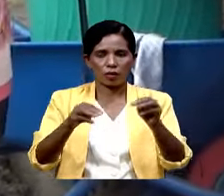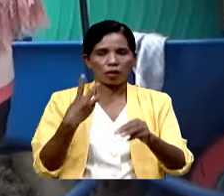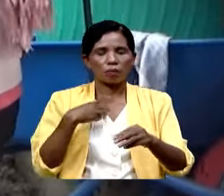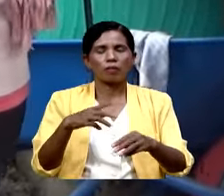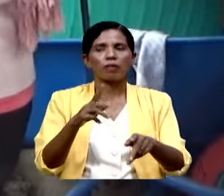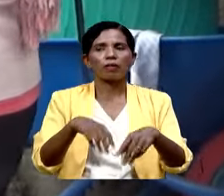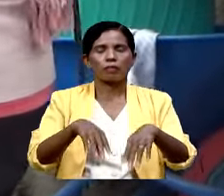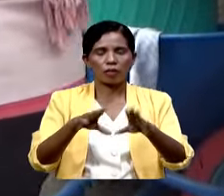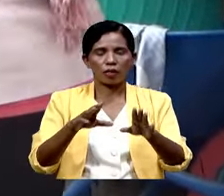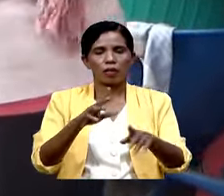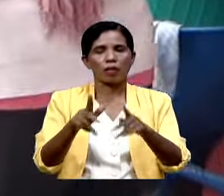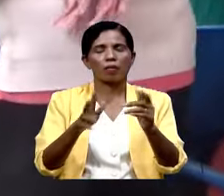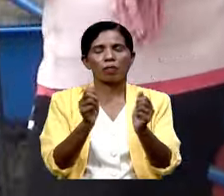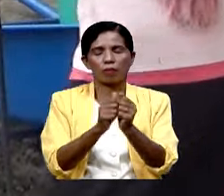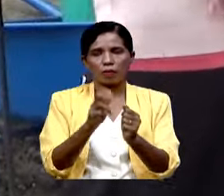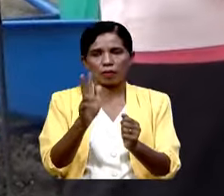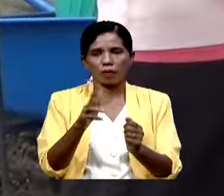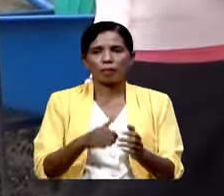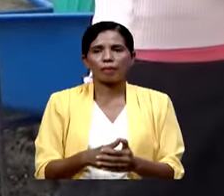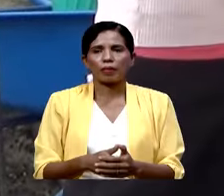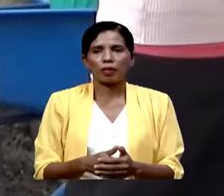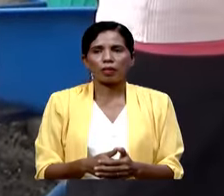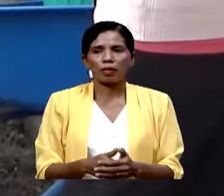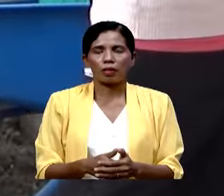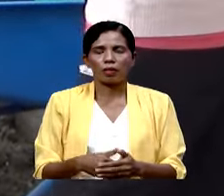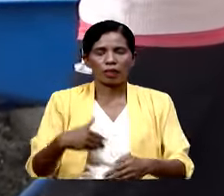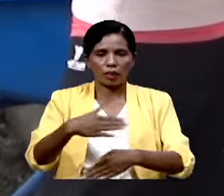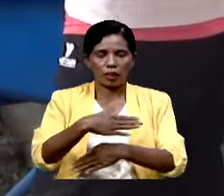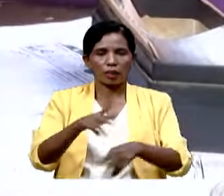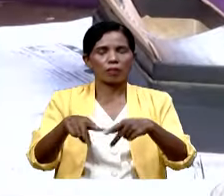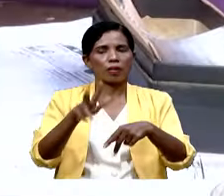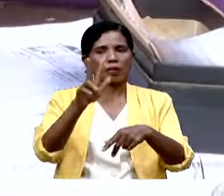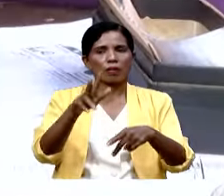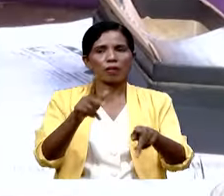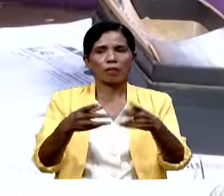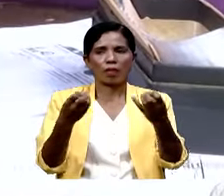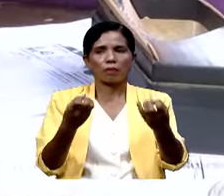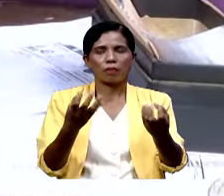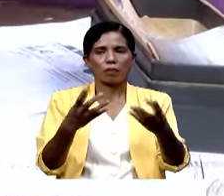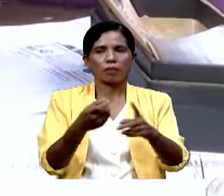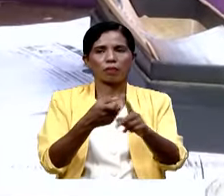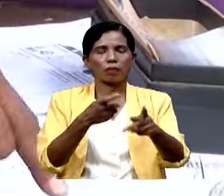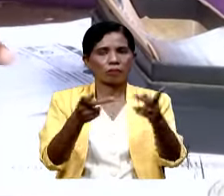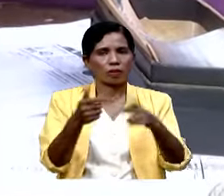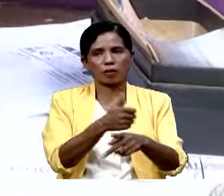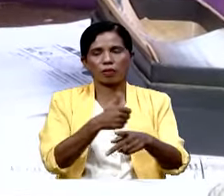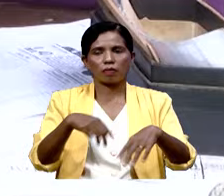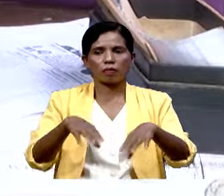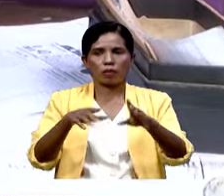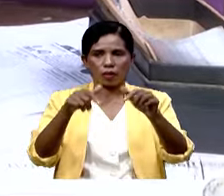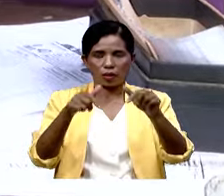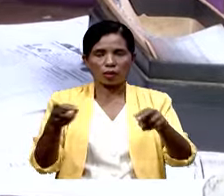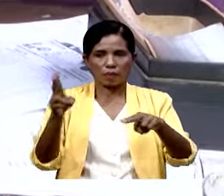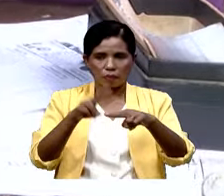ne lato ida. Ikan ne emang naik kuade, ya baru lara ne. Agor emang barbarak masih baru sel-seluk ne maka. Agor mama yang minta